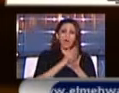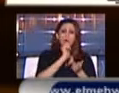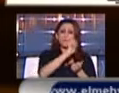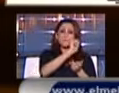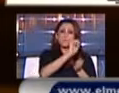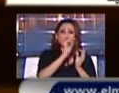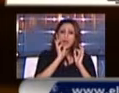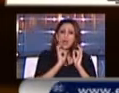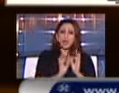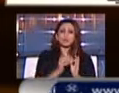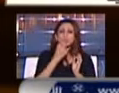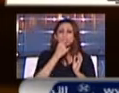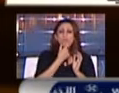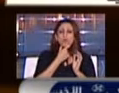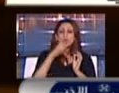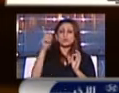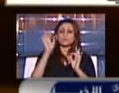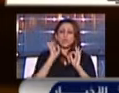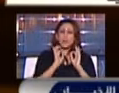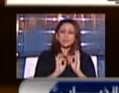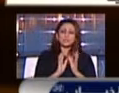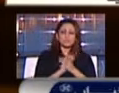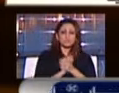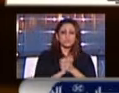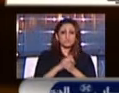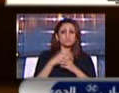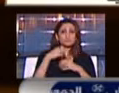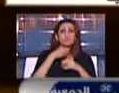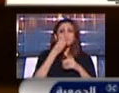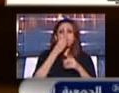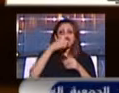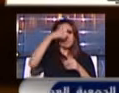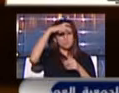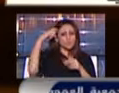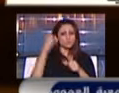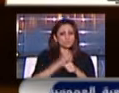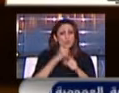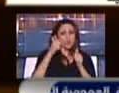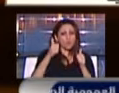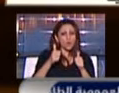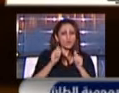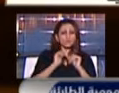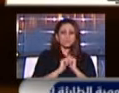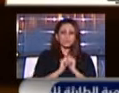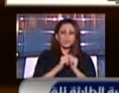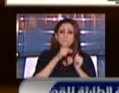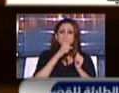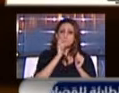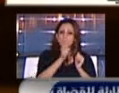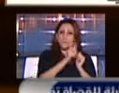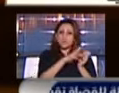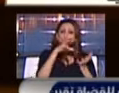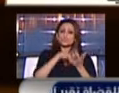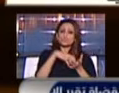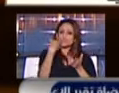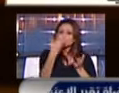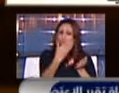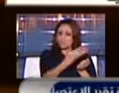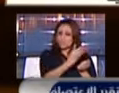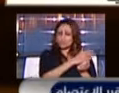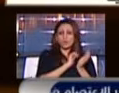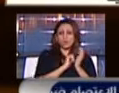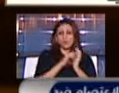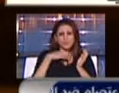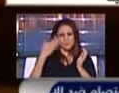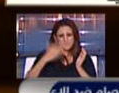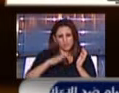حقنا لينا عند الرئيس ان احنا نلاقي حياه كريمه. الناس دي سيف لها معاشاتها شققها تعالى الطبيب